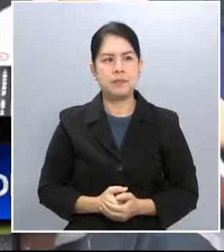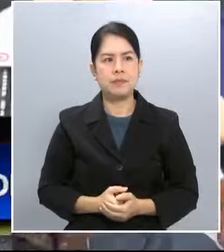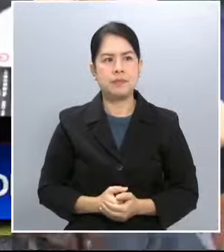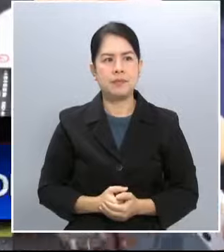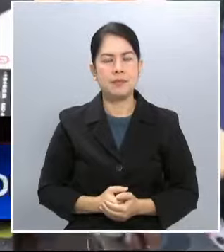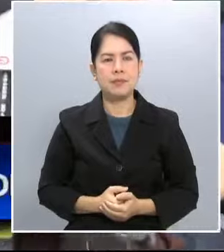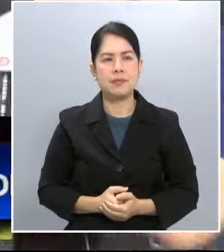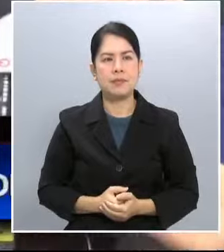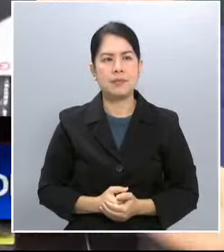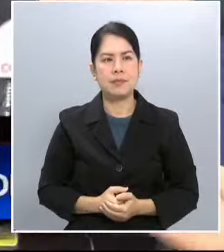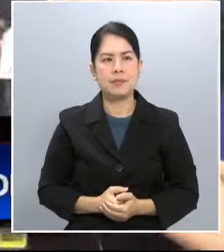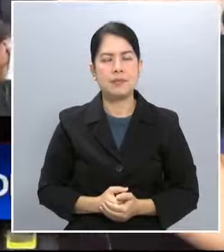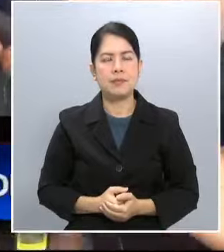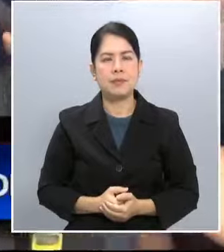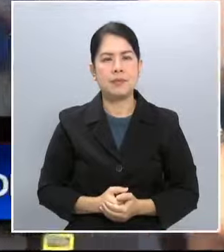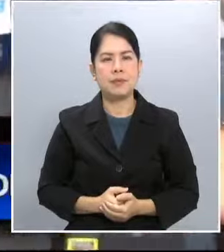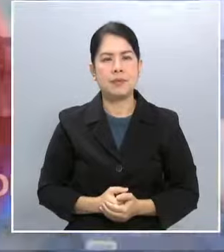คร